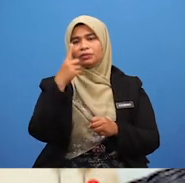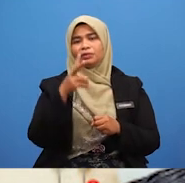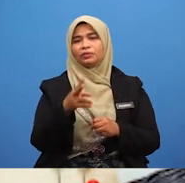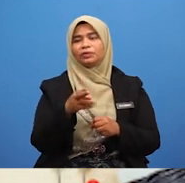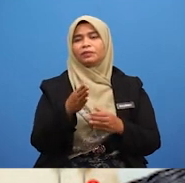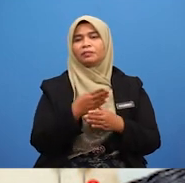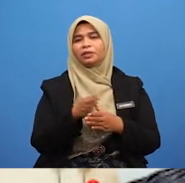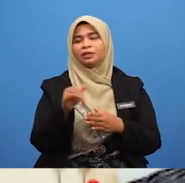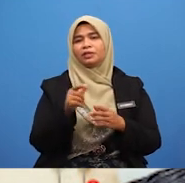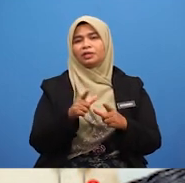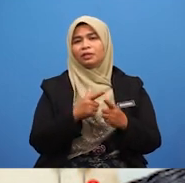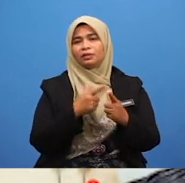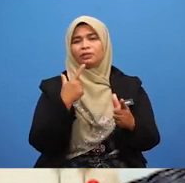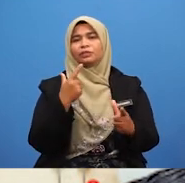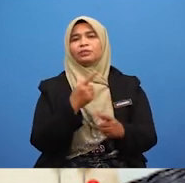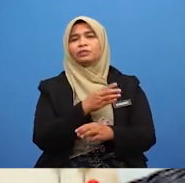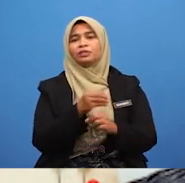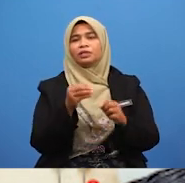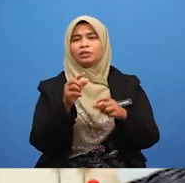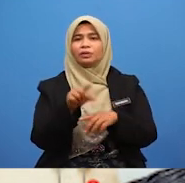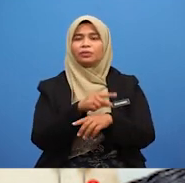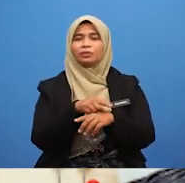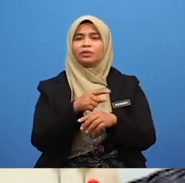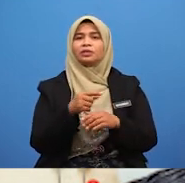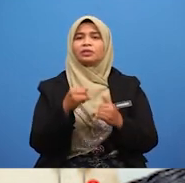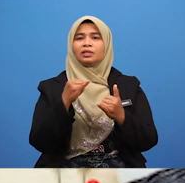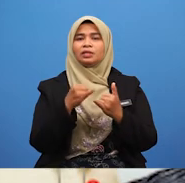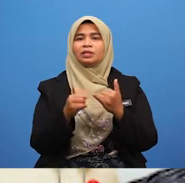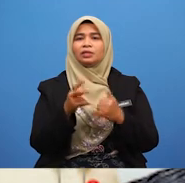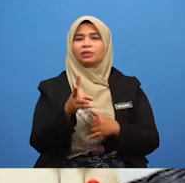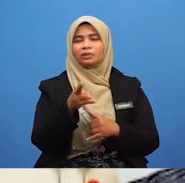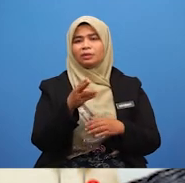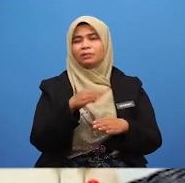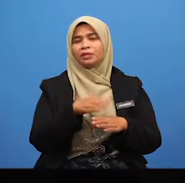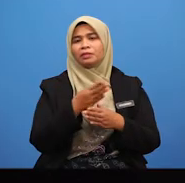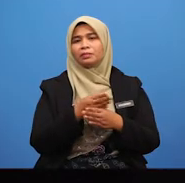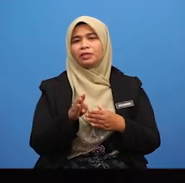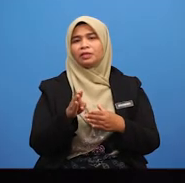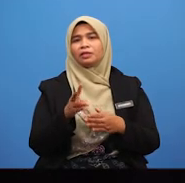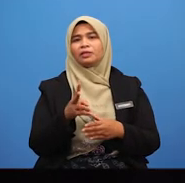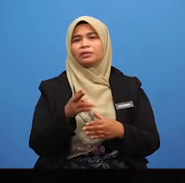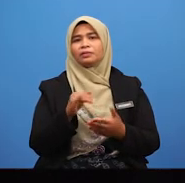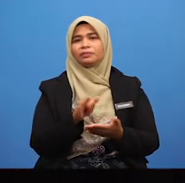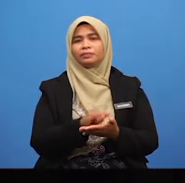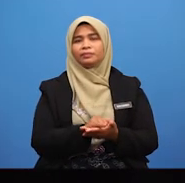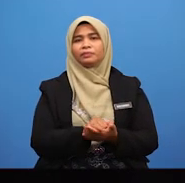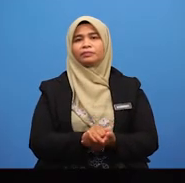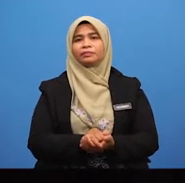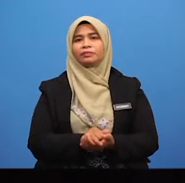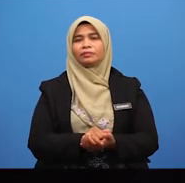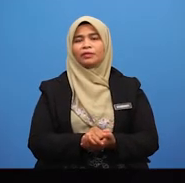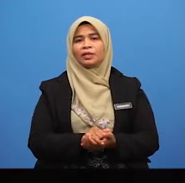dan menggunakan hujung gunting pada bahagian melengkung. Di sini cikgu